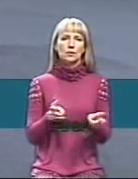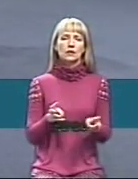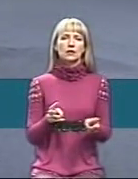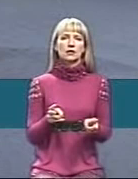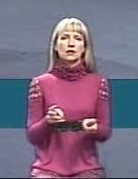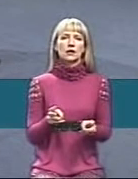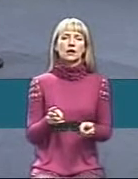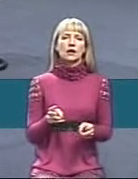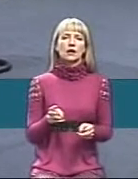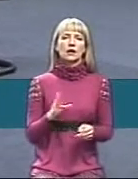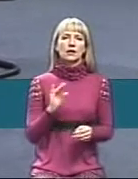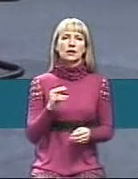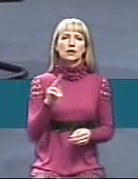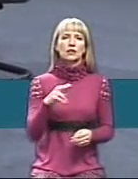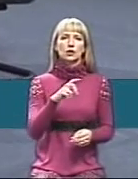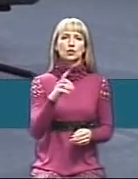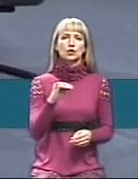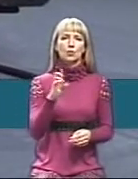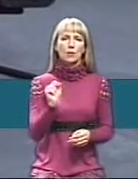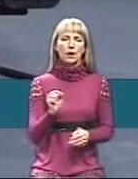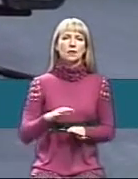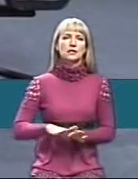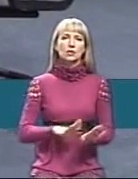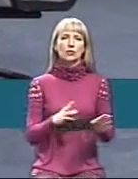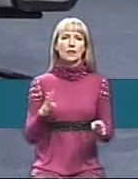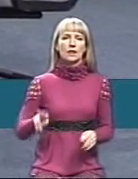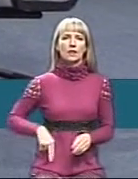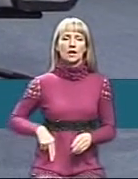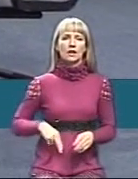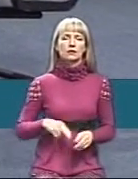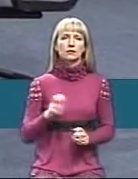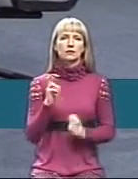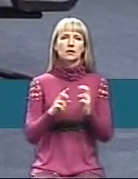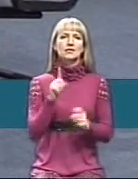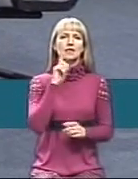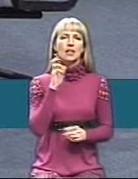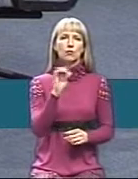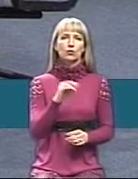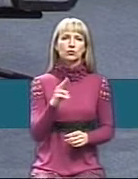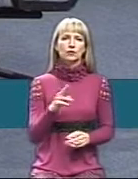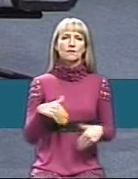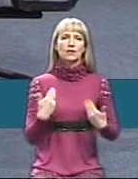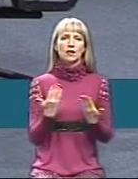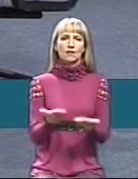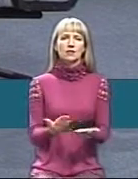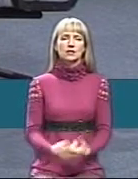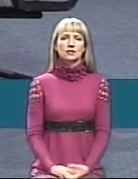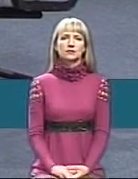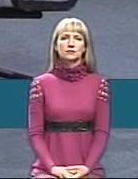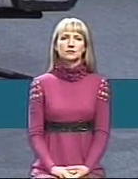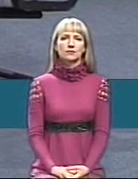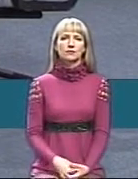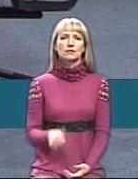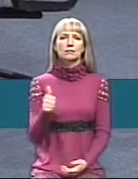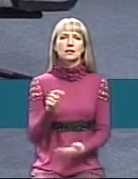безпеки, та Валентина Дзюба, заступник директора комунального підприємства «Зеленбуд». Вітаю вас.